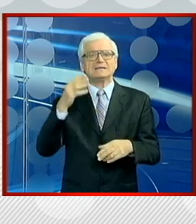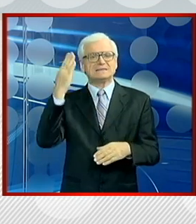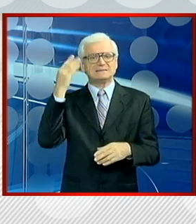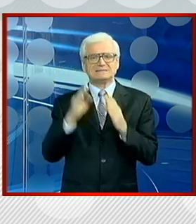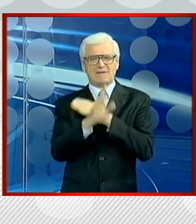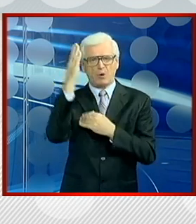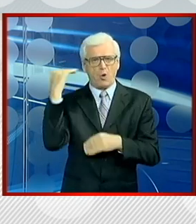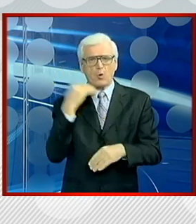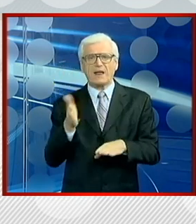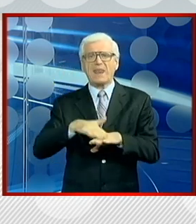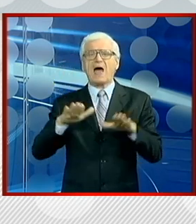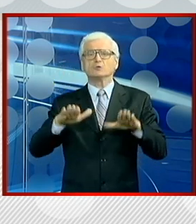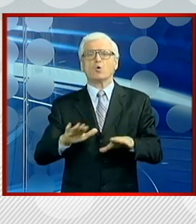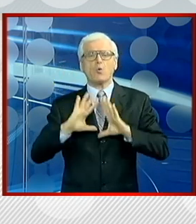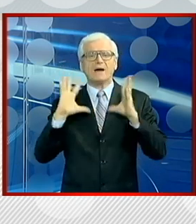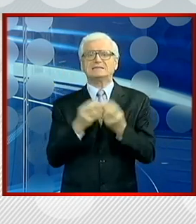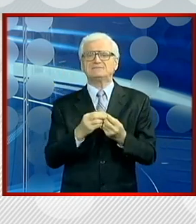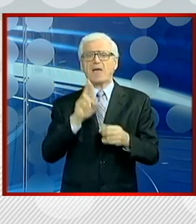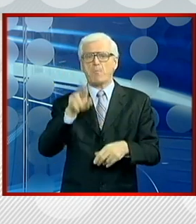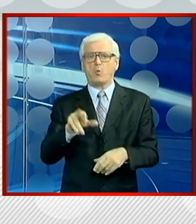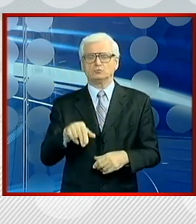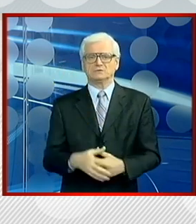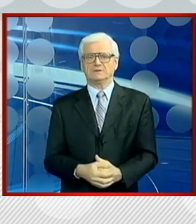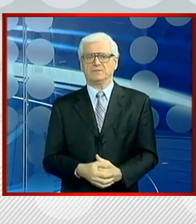Koreji na stolu sve opcije.